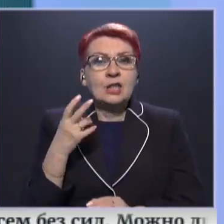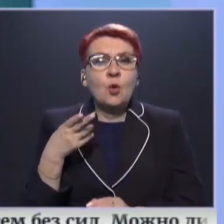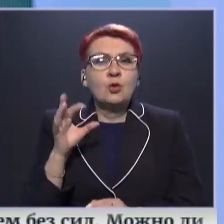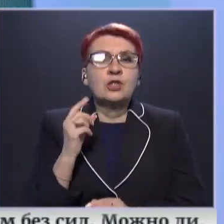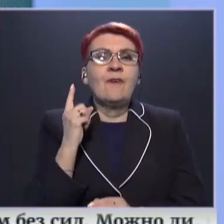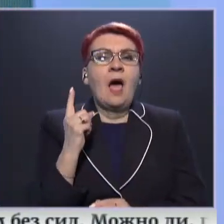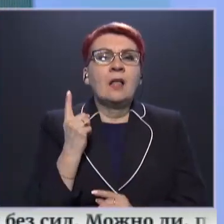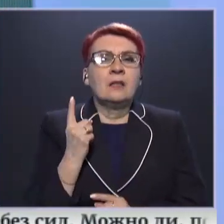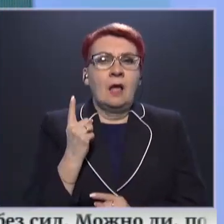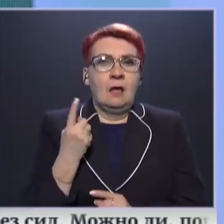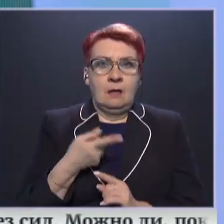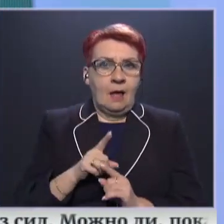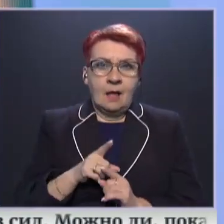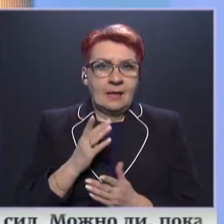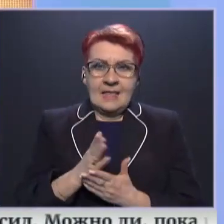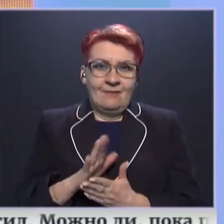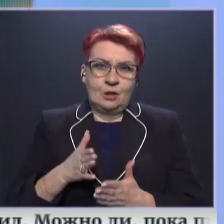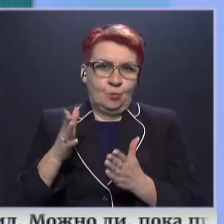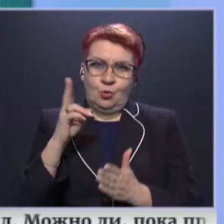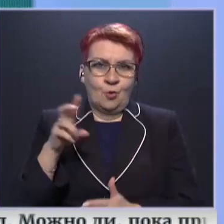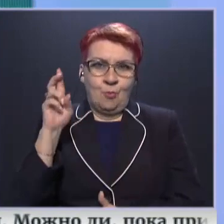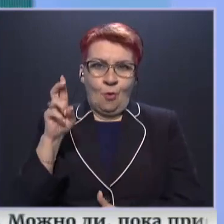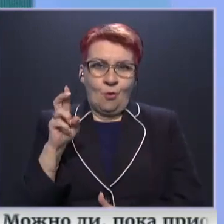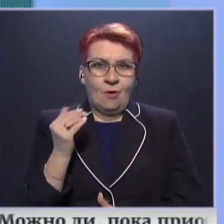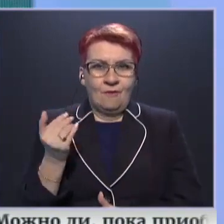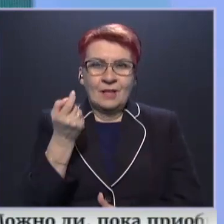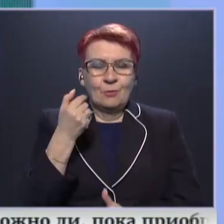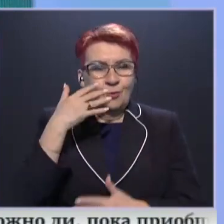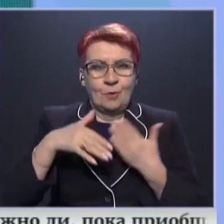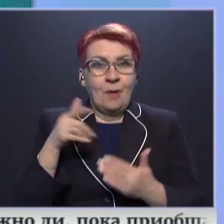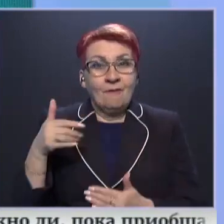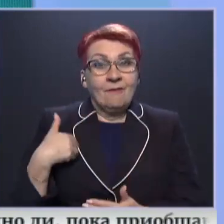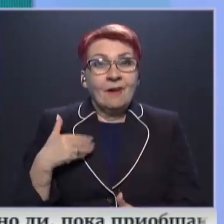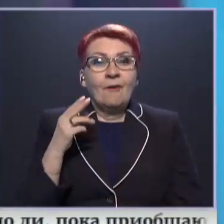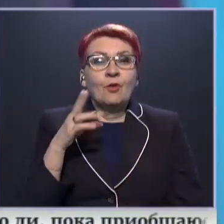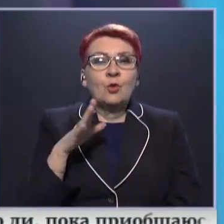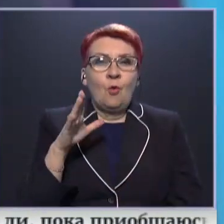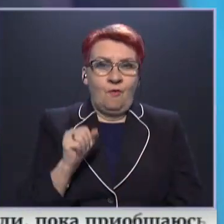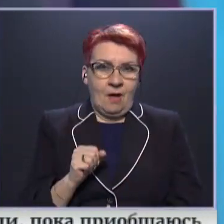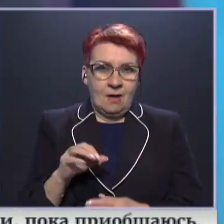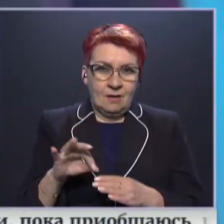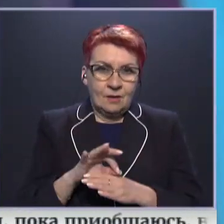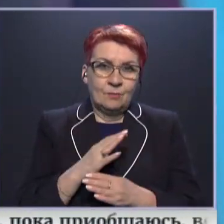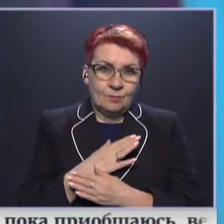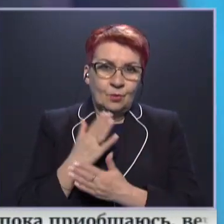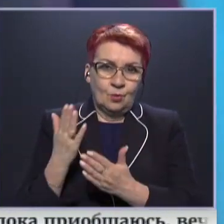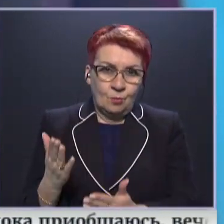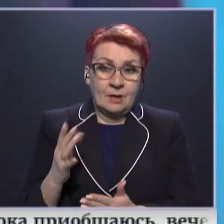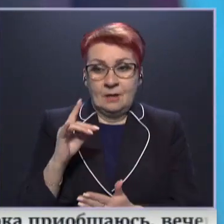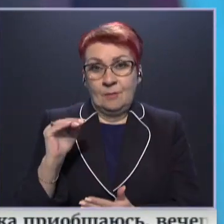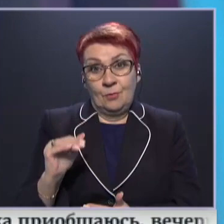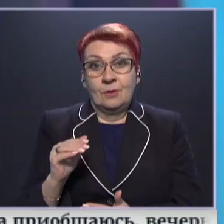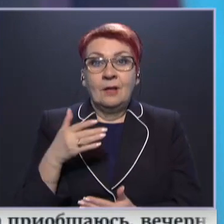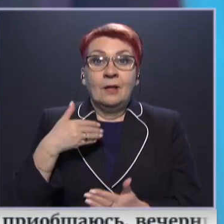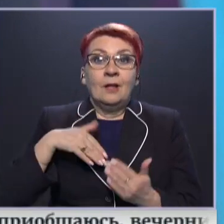не является путем к Богу. Поэтому вы немножко тут перепутали понятия сами. Поэтому хорошо, если вы создадите